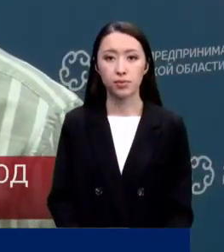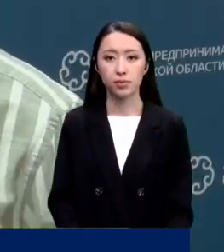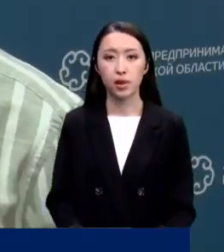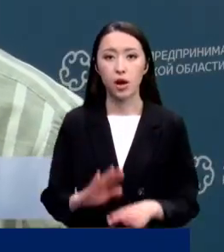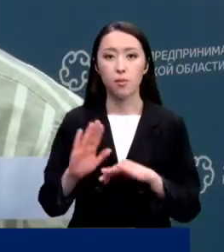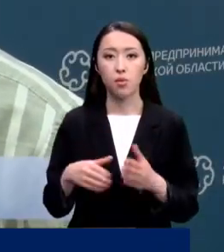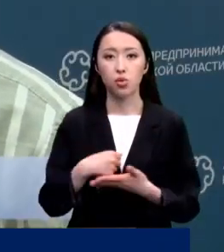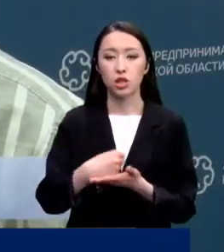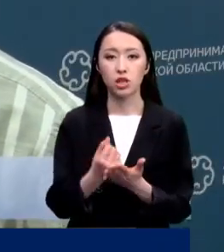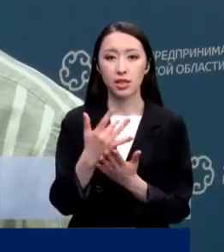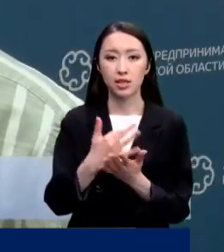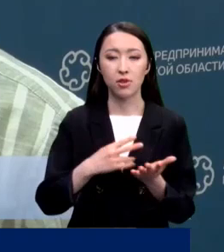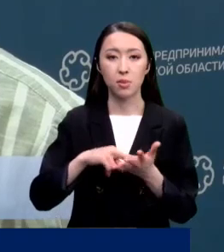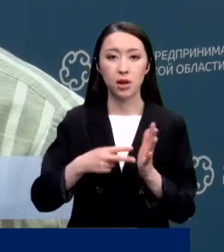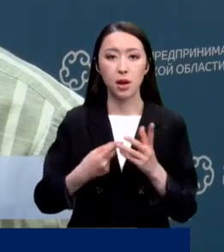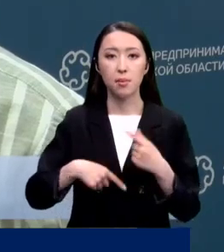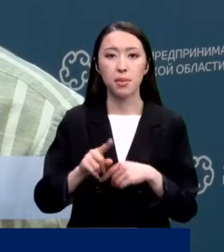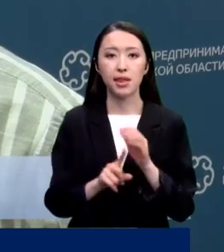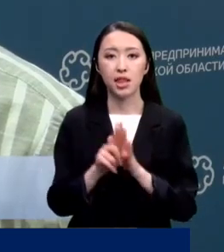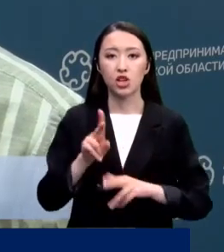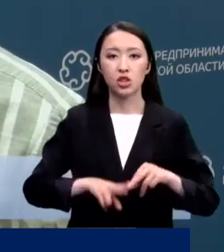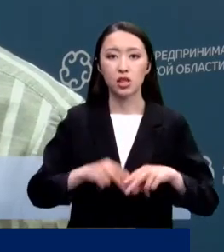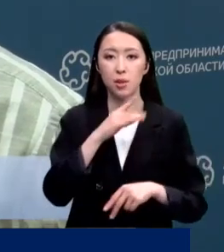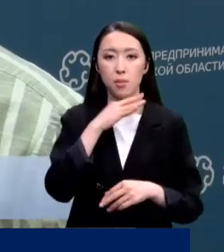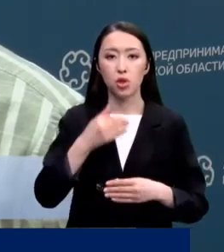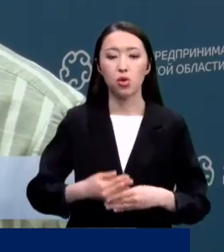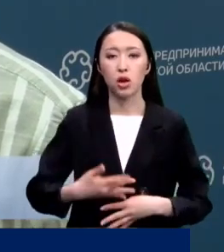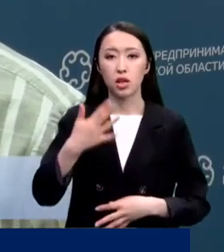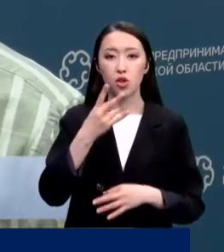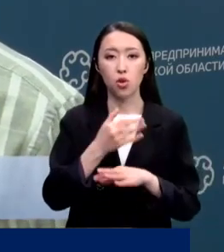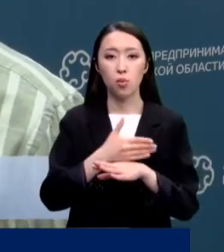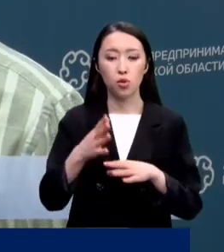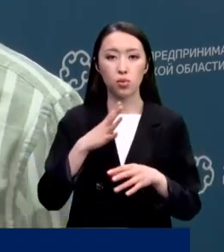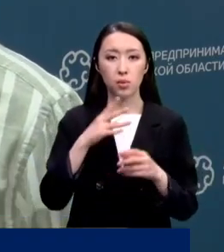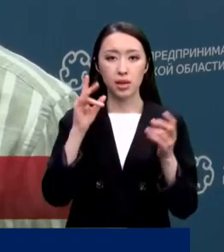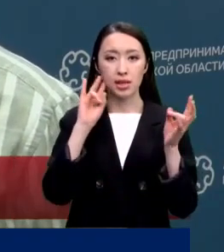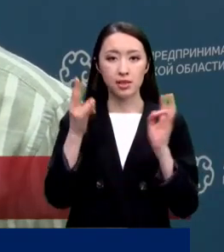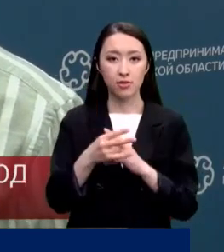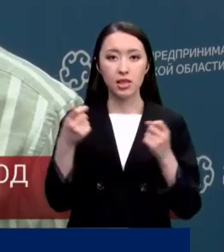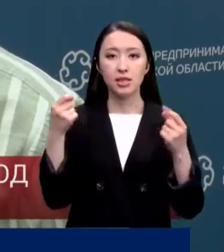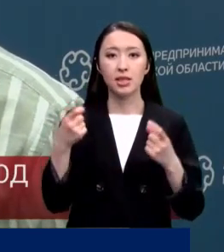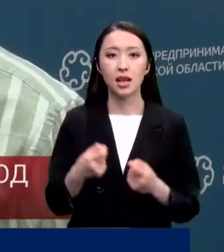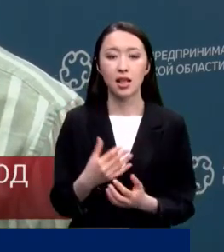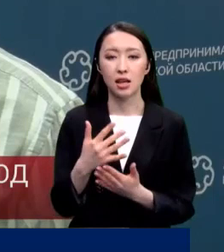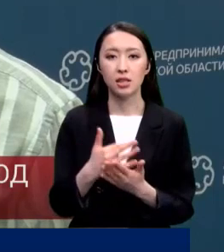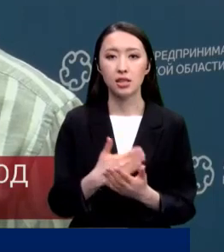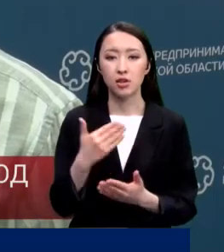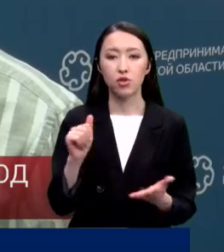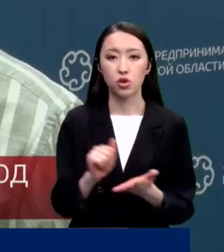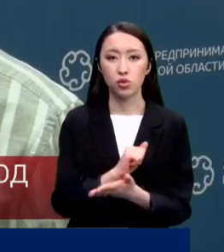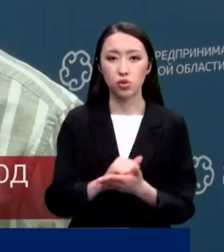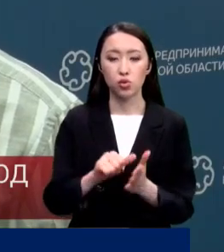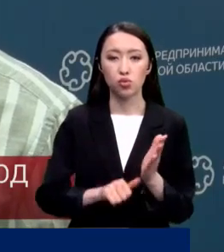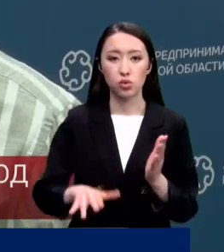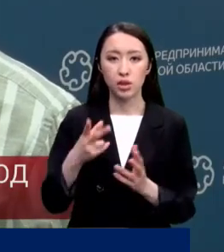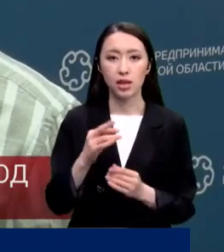После утверждения эскизного проекта мы начали строительство многоэтажки. Однако позже стало известно, что согласованный в отделе архитектуры участок для